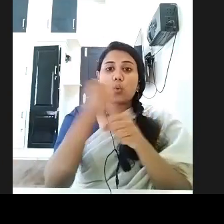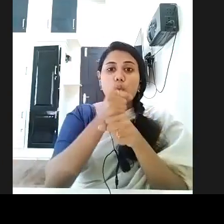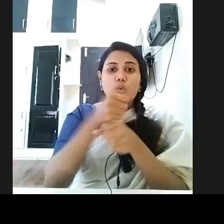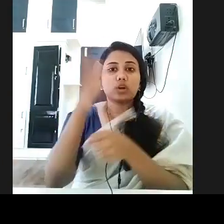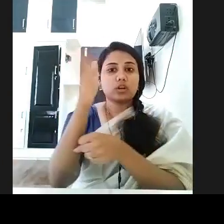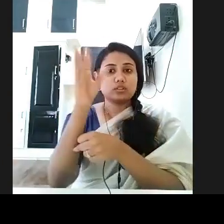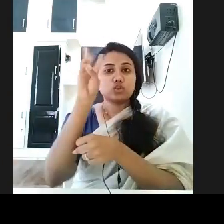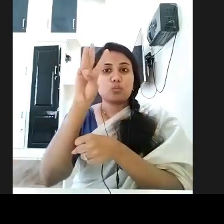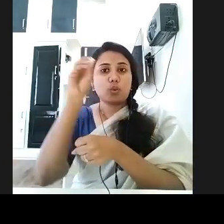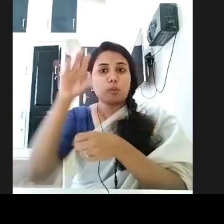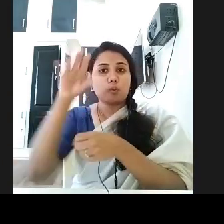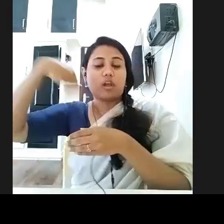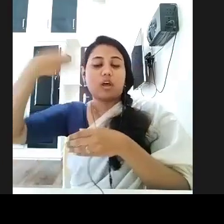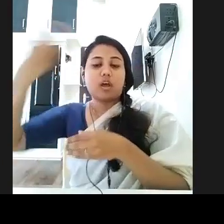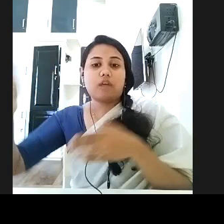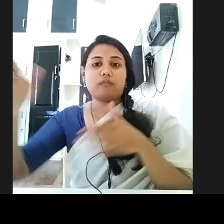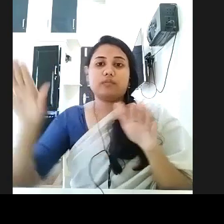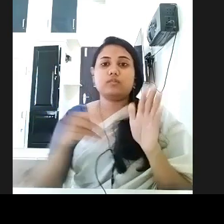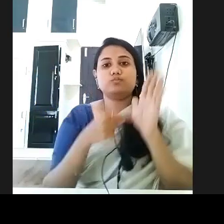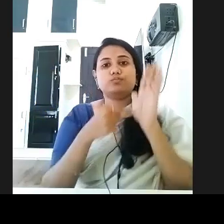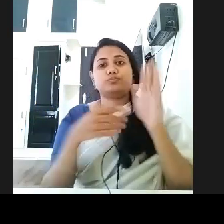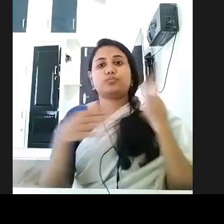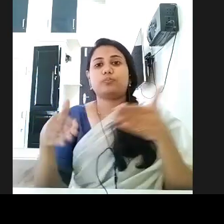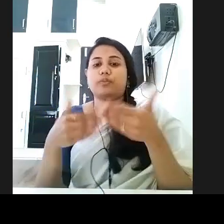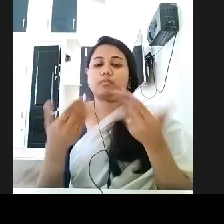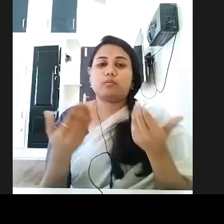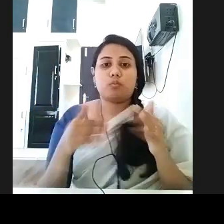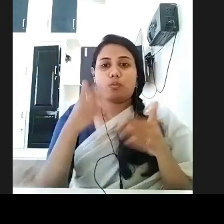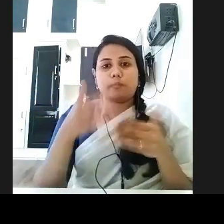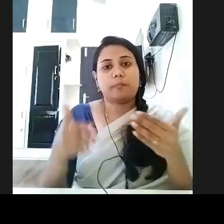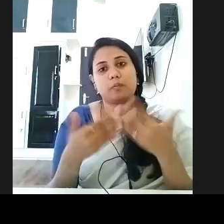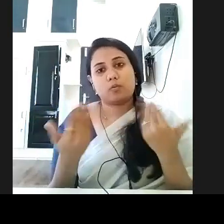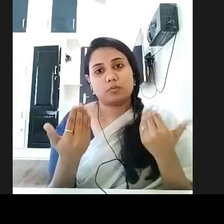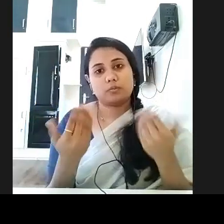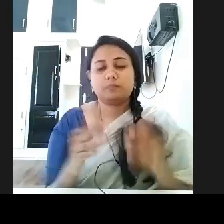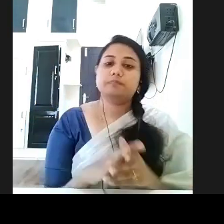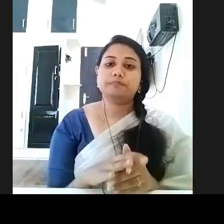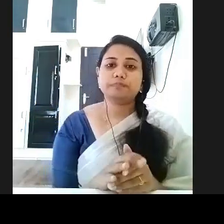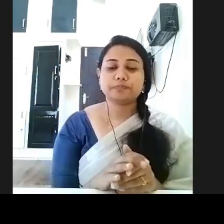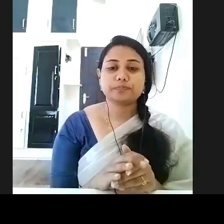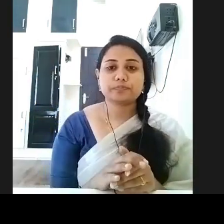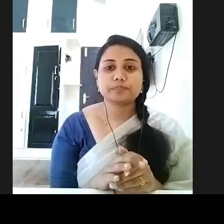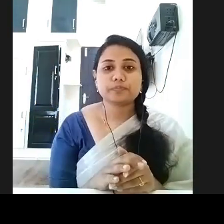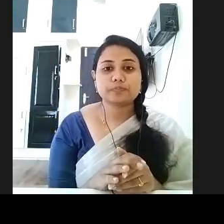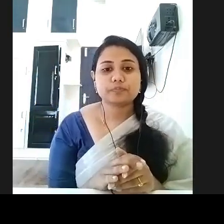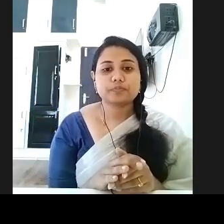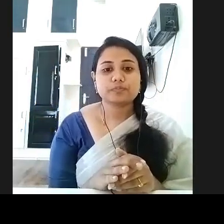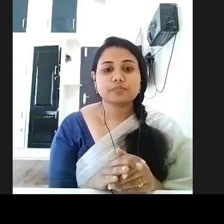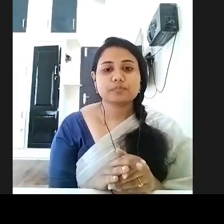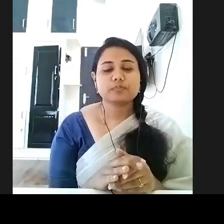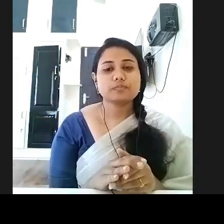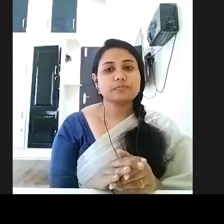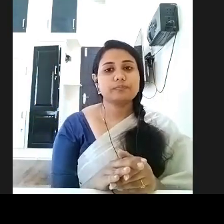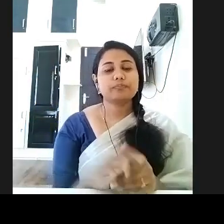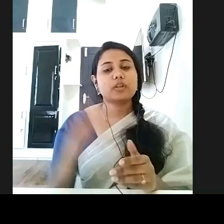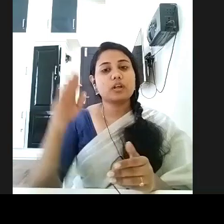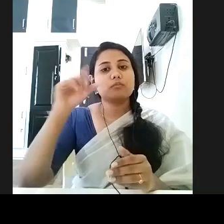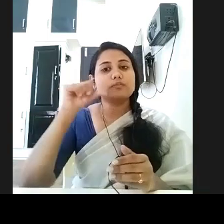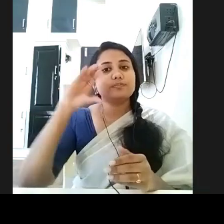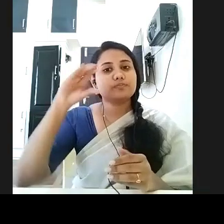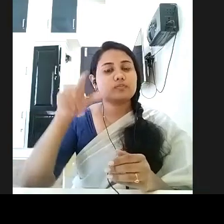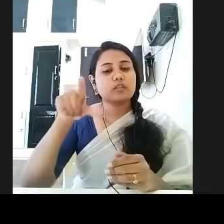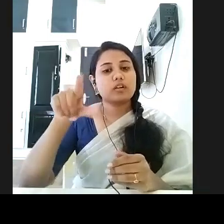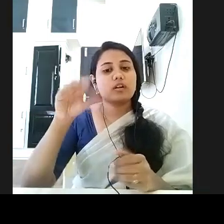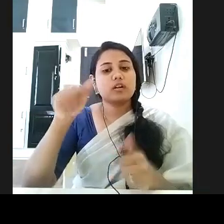വന്ന് കാണിച്ചോളൂ. ശരി മാഡം, താങ്ക് യു. മാം ക്ലിനിക്കില് മാം